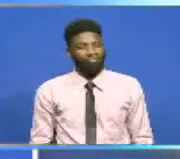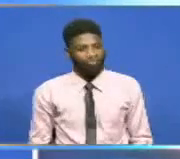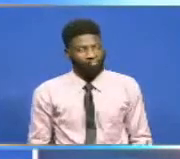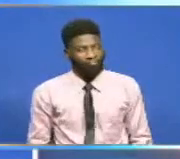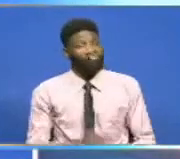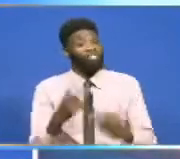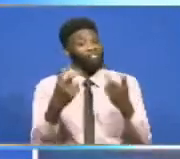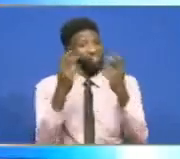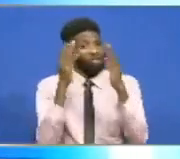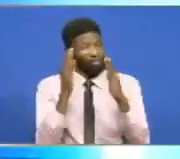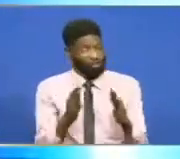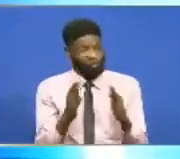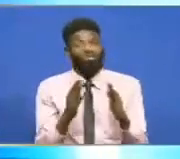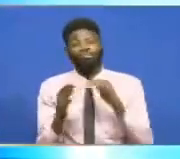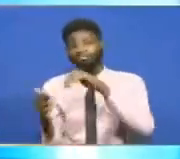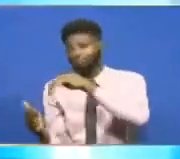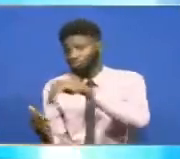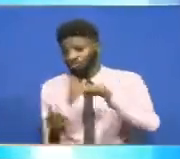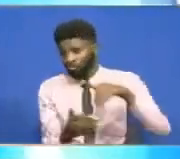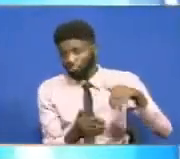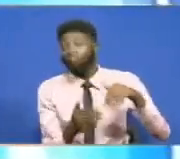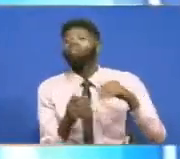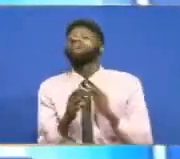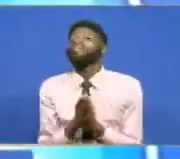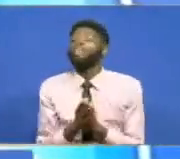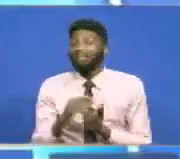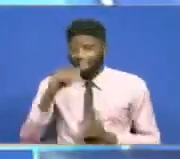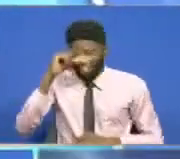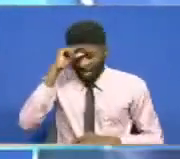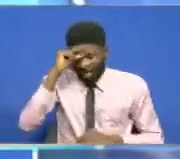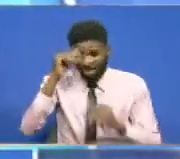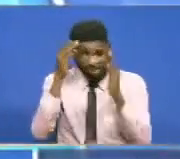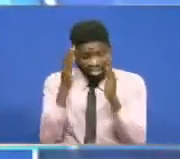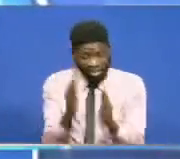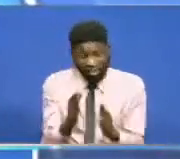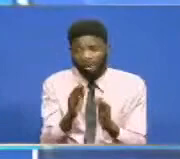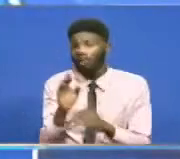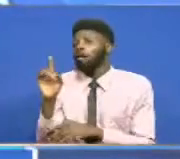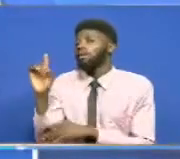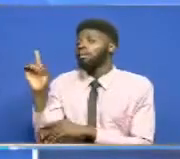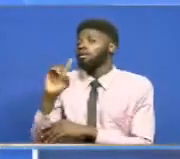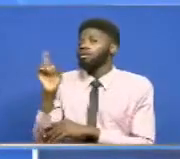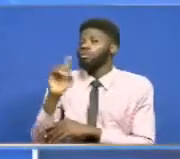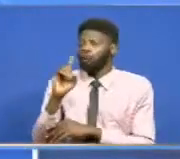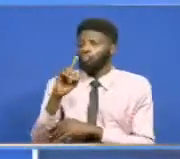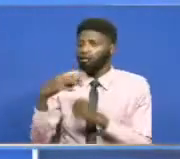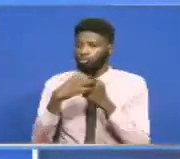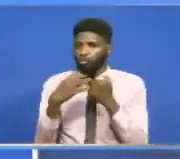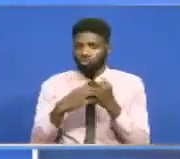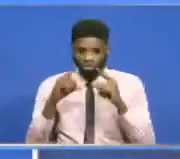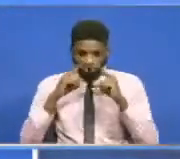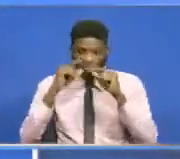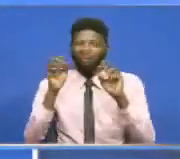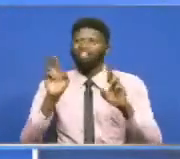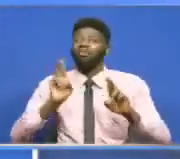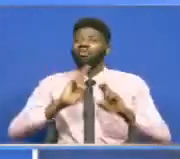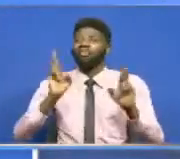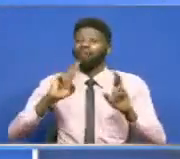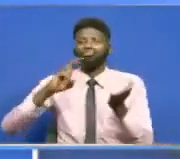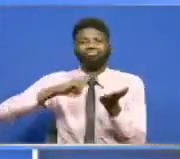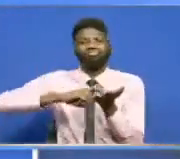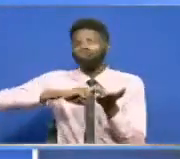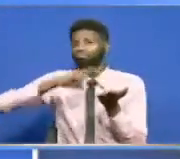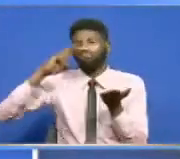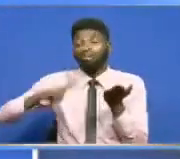Na mtazamaji, tukisonga mbele, gavana wa Nairobi Mike Mbuvi Sonko amesema yuko tayari kuondoka mamlakani siku chache baada ya hoja